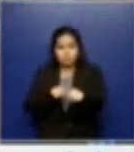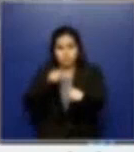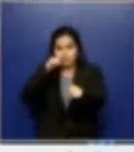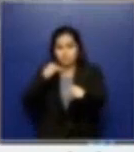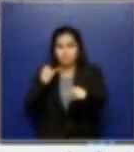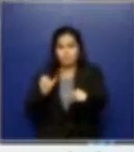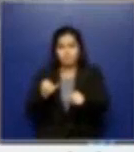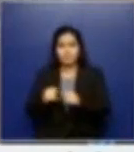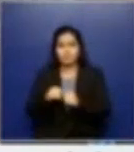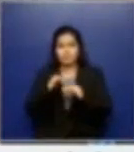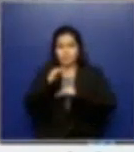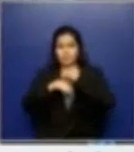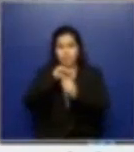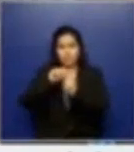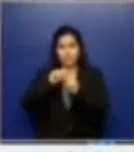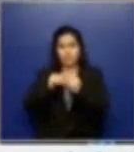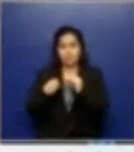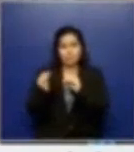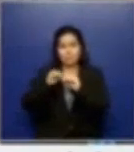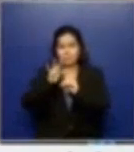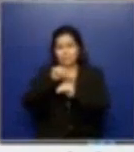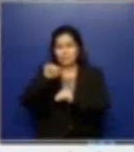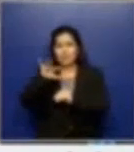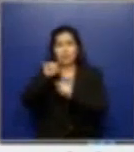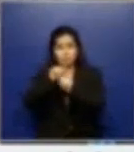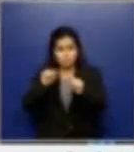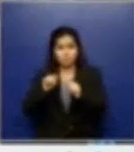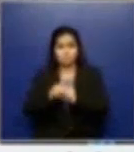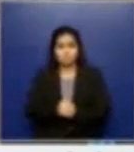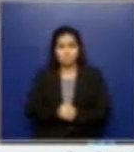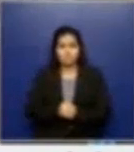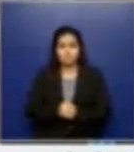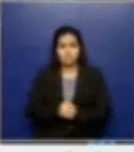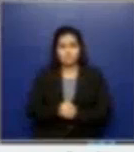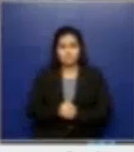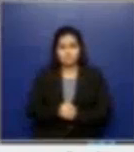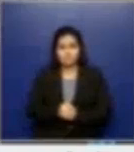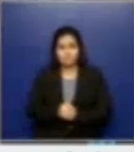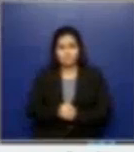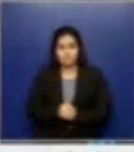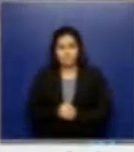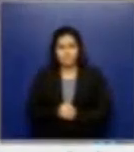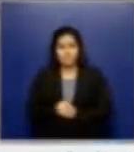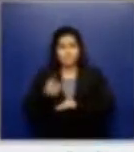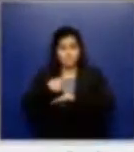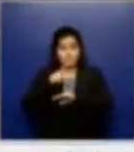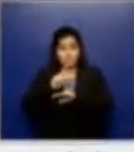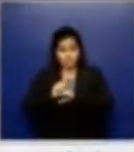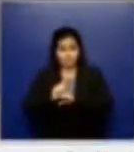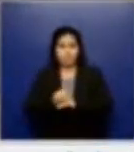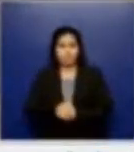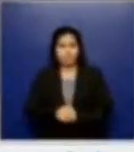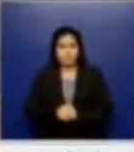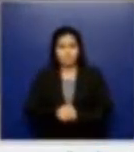เขาโตตั้ง 4-5% ท่านครับนอกเหนือจากนี้แล้วเนี่ยท่านประธานครับสิ่งซึ่งหลายค